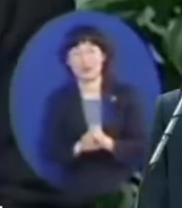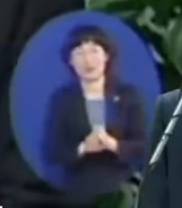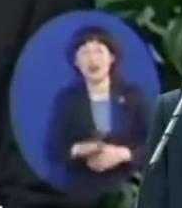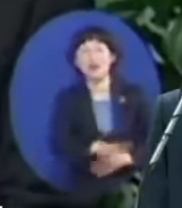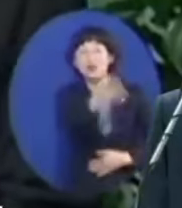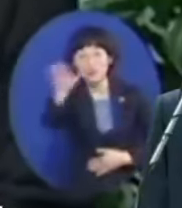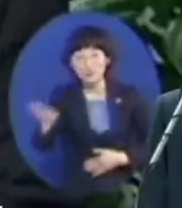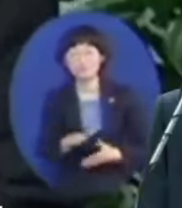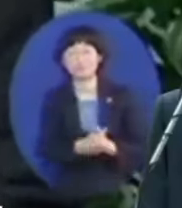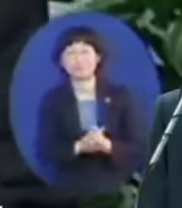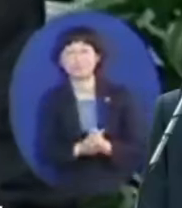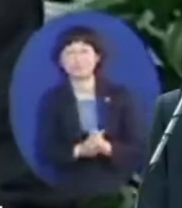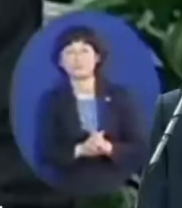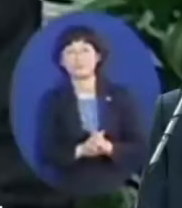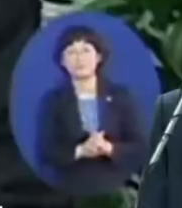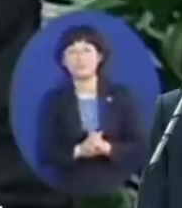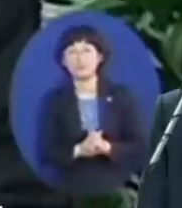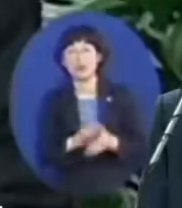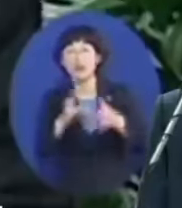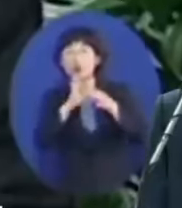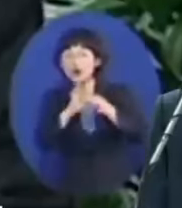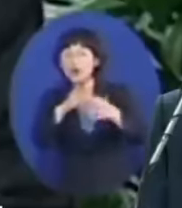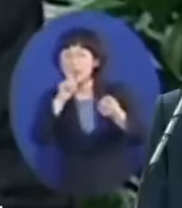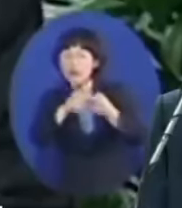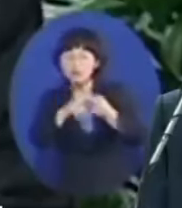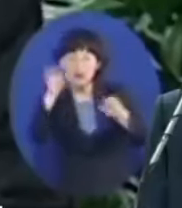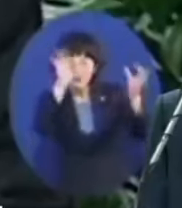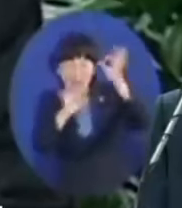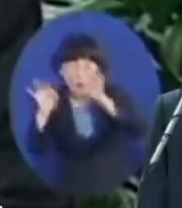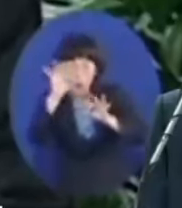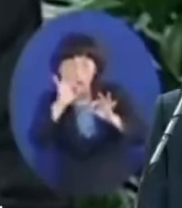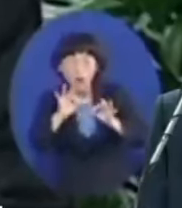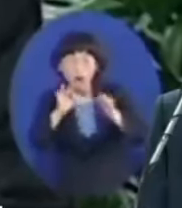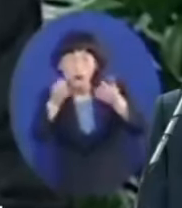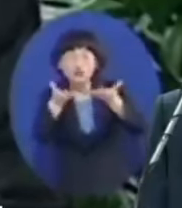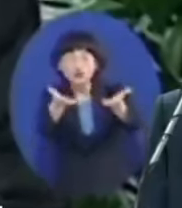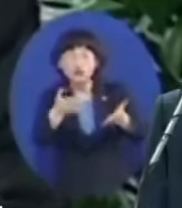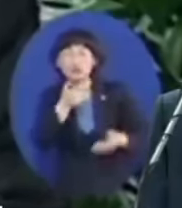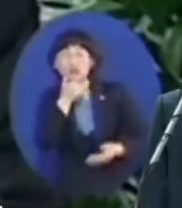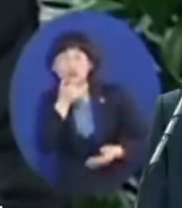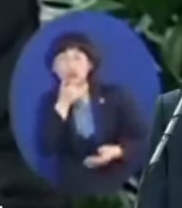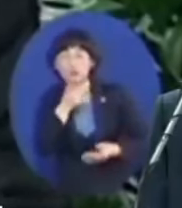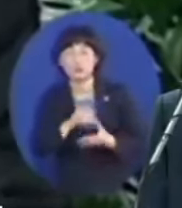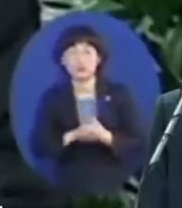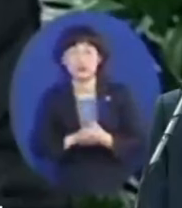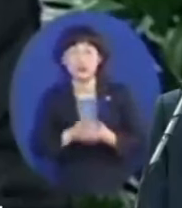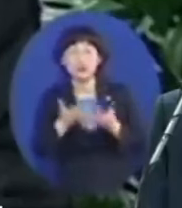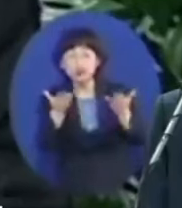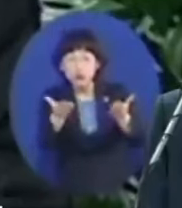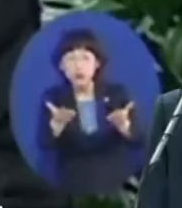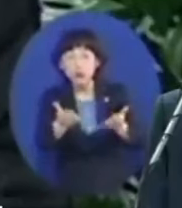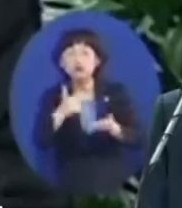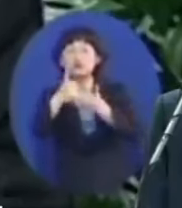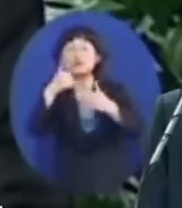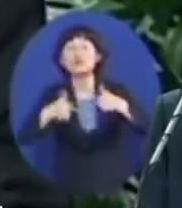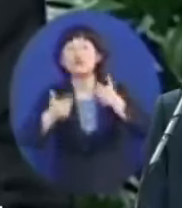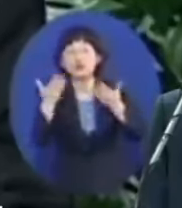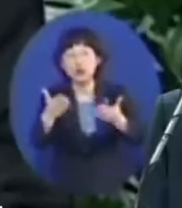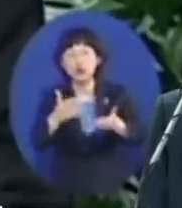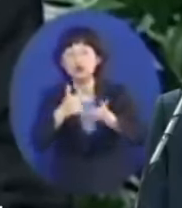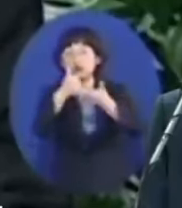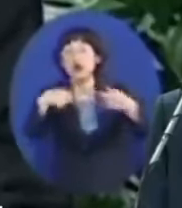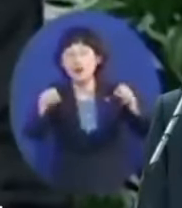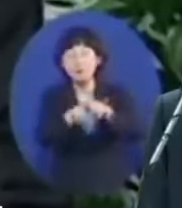우리는 관계적인 것을 찾기 애를 쓰고 주된 것을 찾지 않습니다. 주된 것이 주님을 기쁘시게 하고 주님과